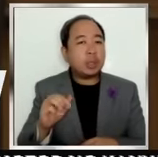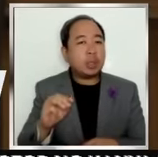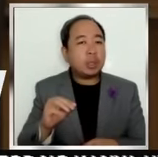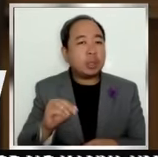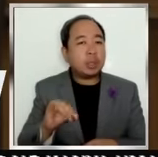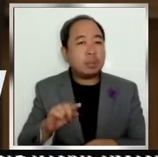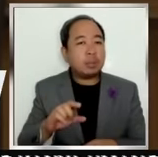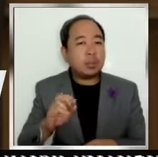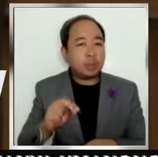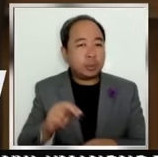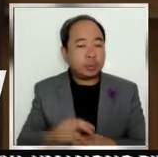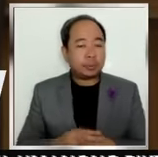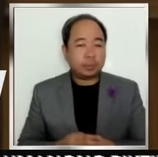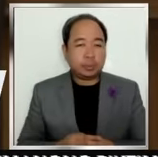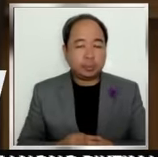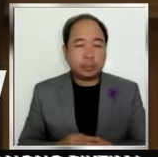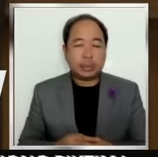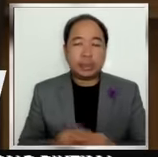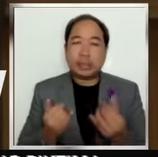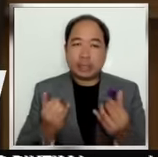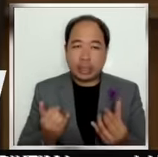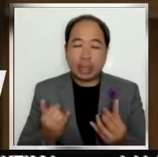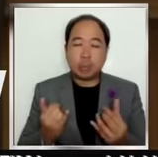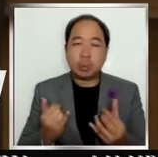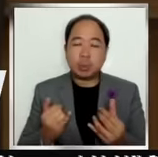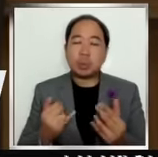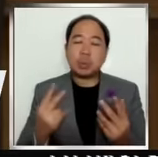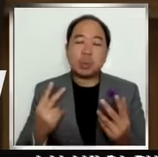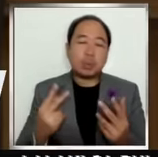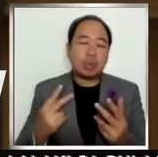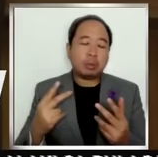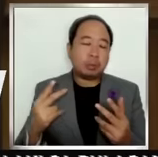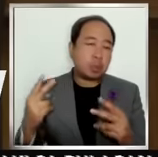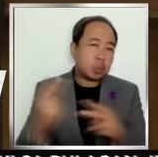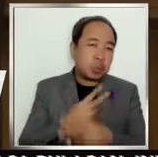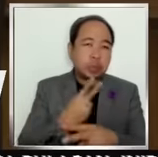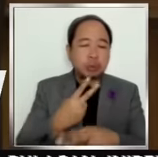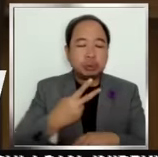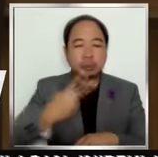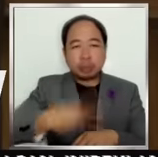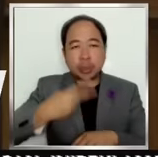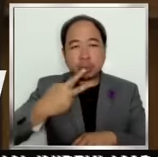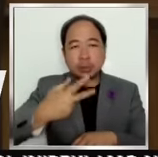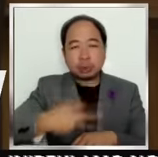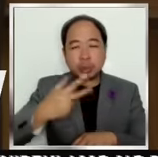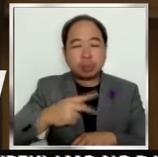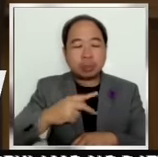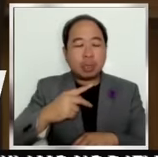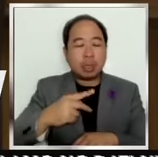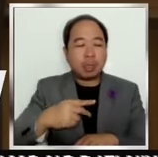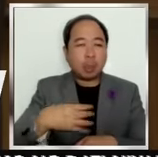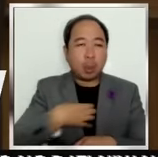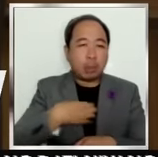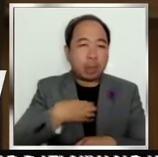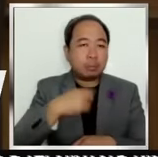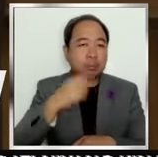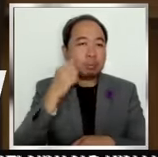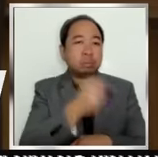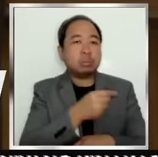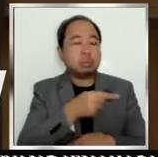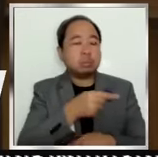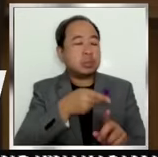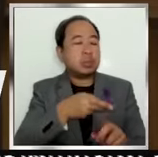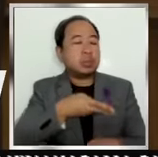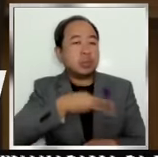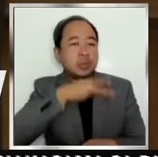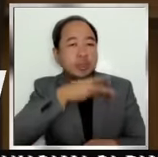yung kaso na isinampa natin doon sa mga suspects dahil nagtutugma yung